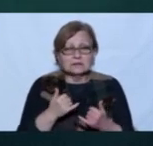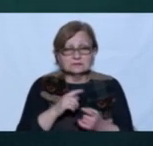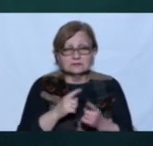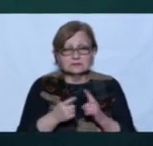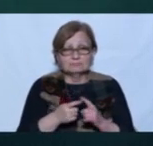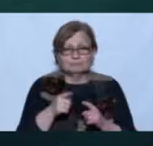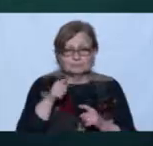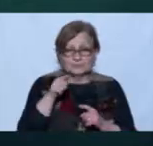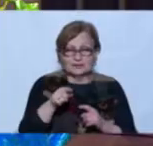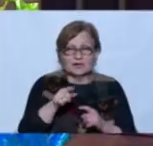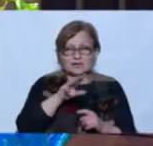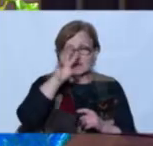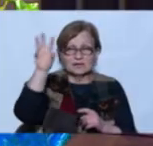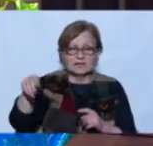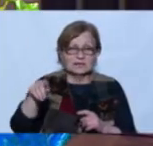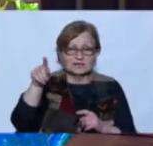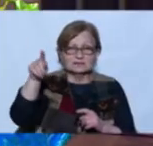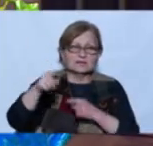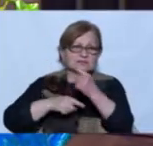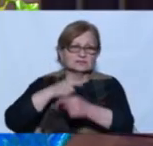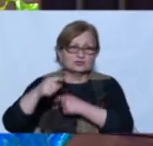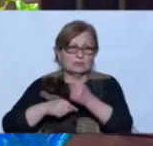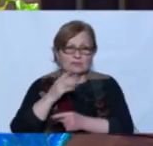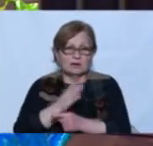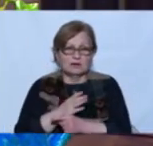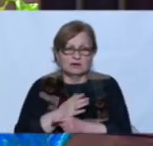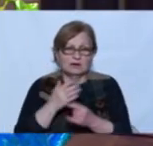რომლებიც სწორედ ამ გადახვეწილთა ჩამომავალნი არიან, ყოვლად